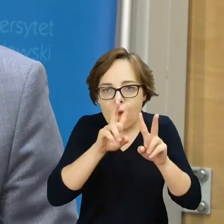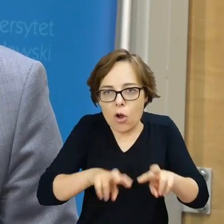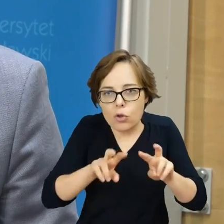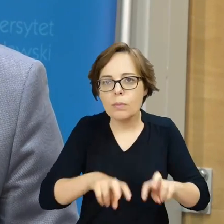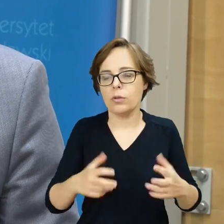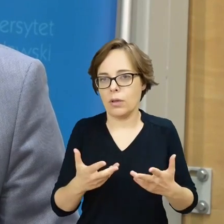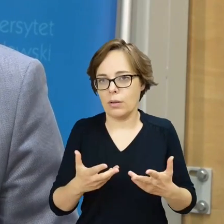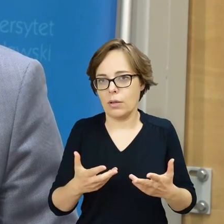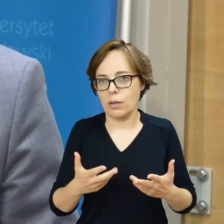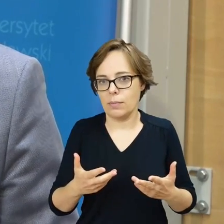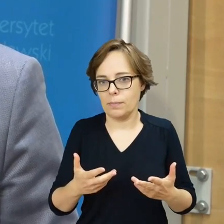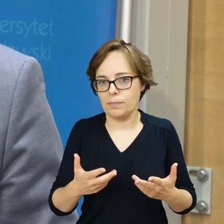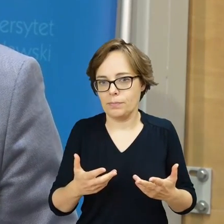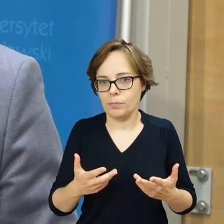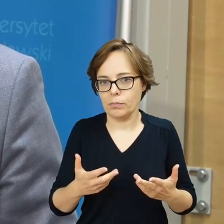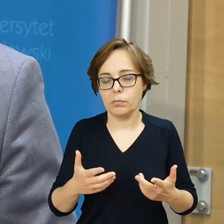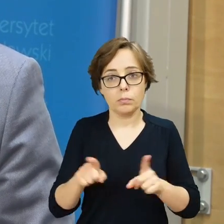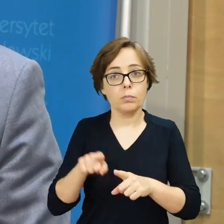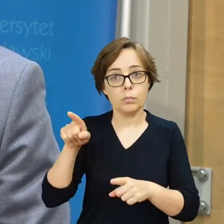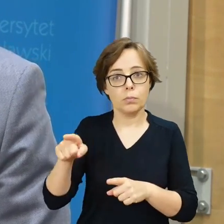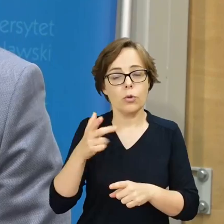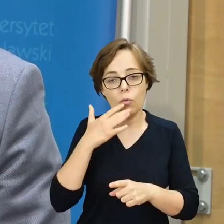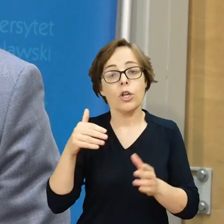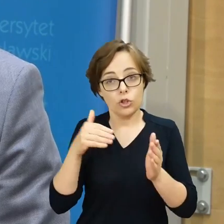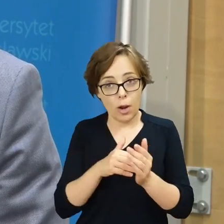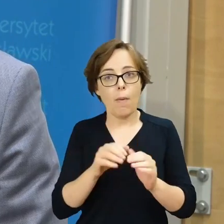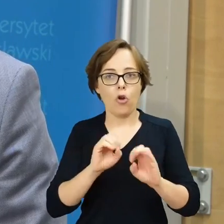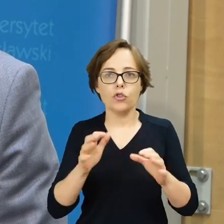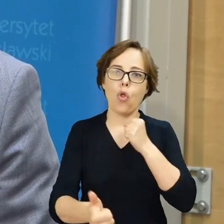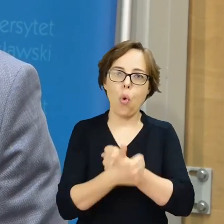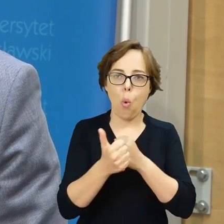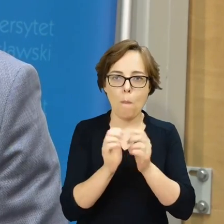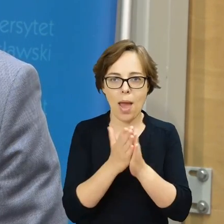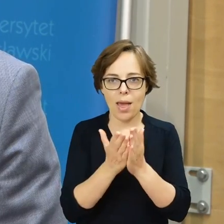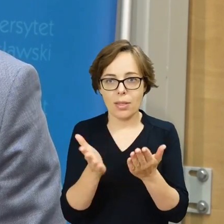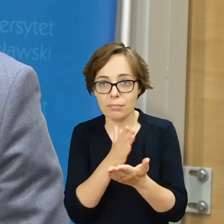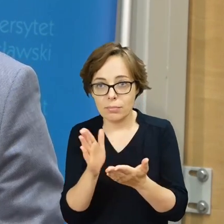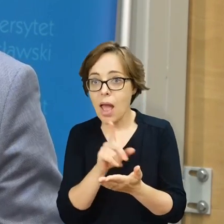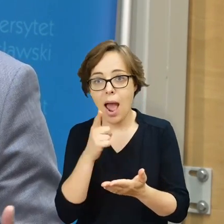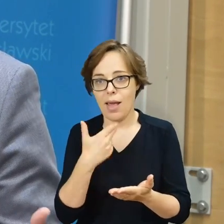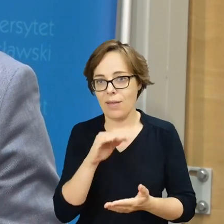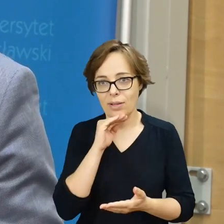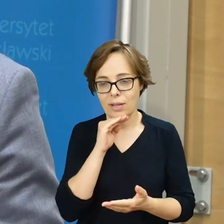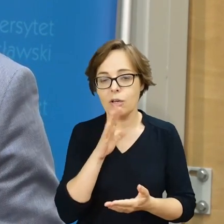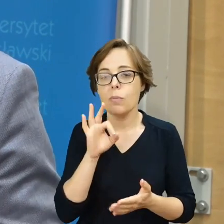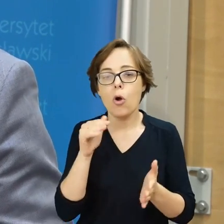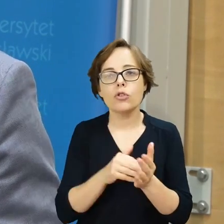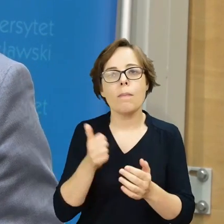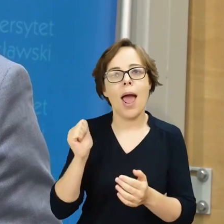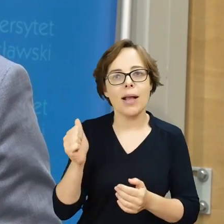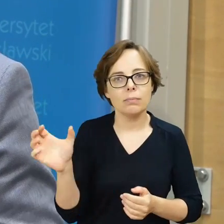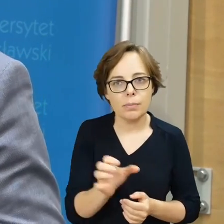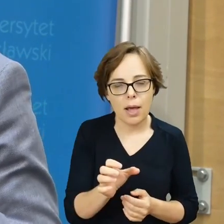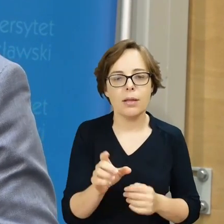przedmówcy powiedzieli, należy sięgnąć do akt, do dokumentów, ale to nie wystarczy, bo to jest kwestia ekspertyzy, to jest kwestia czasami